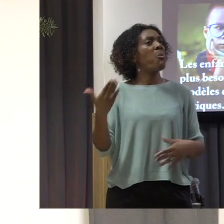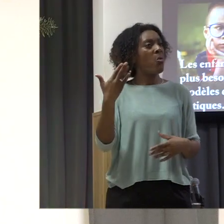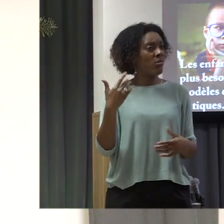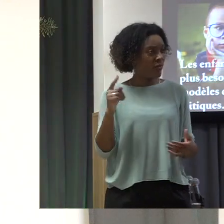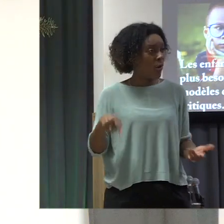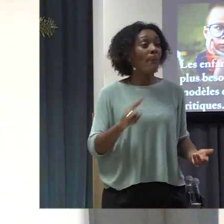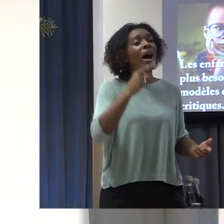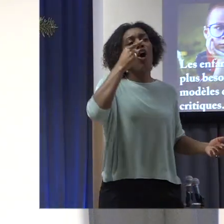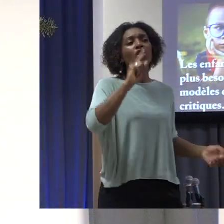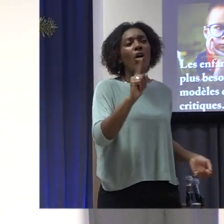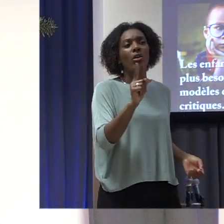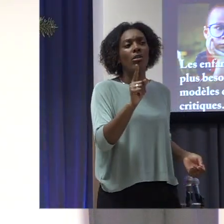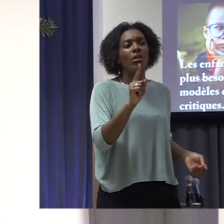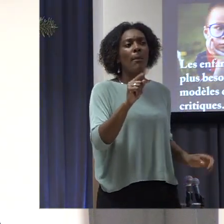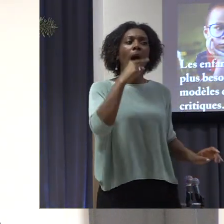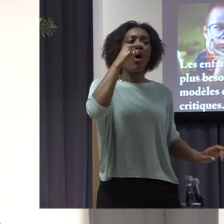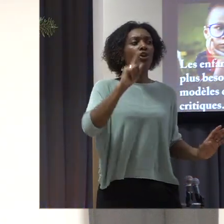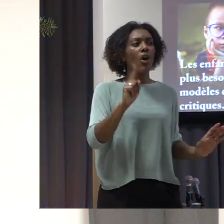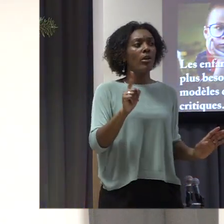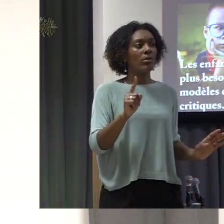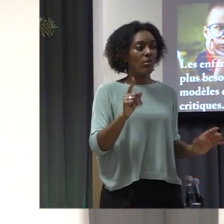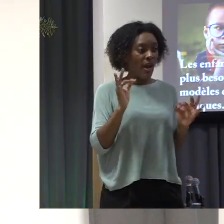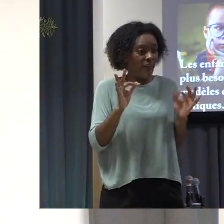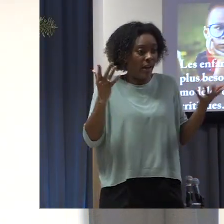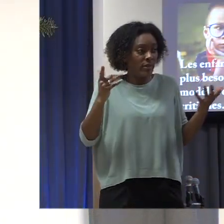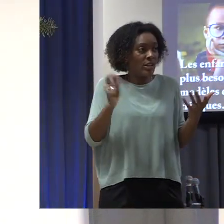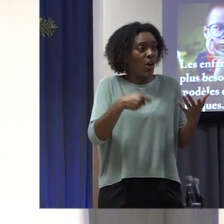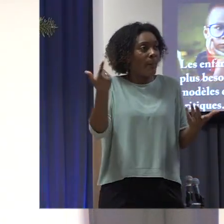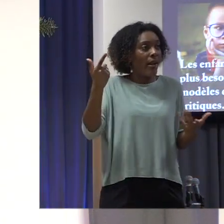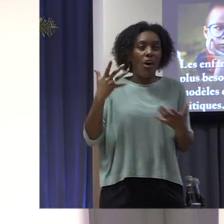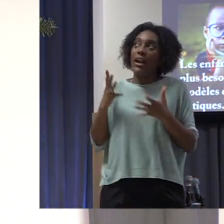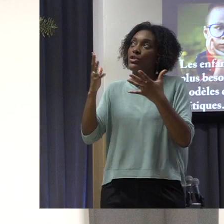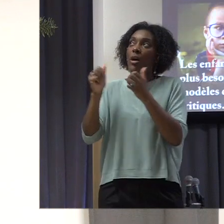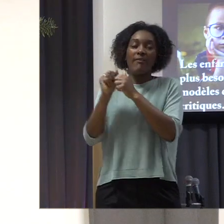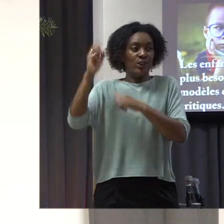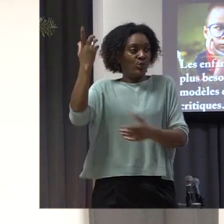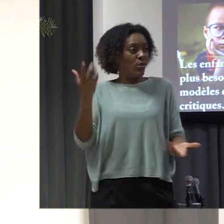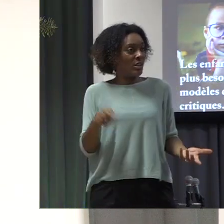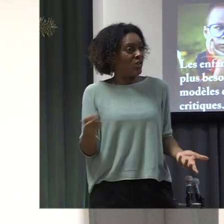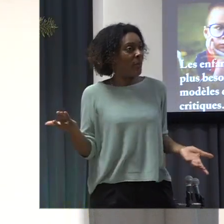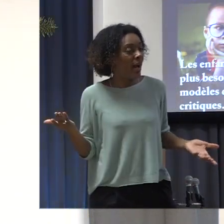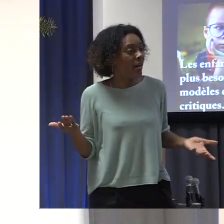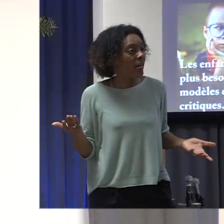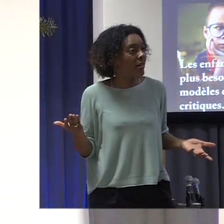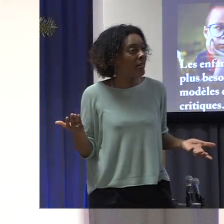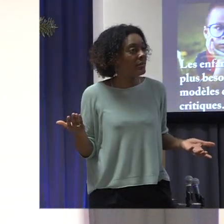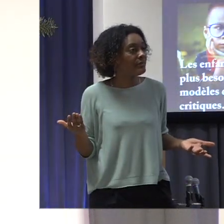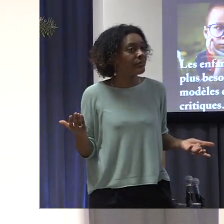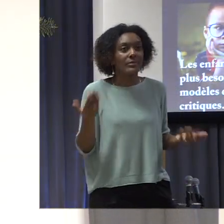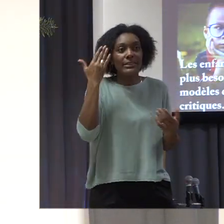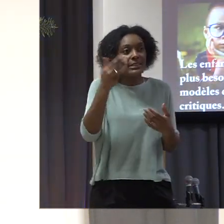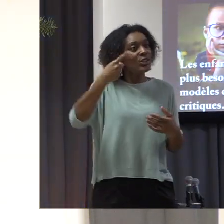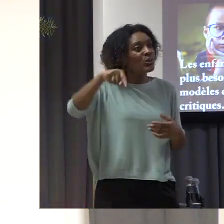Pas par orgueil, mais dans la suite logique de notre engagement avec Dieu. Puisque si nous nous